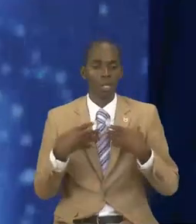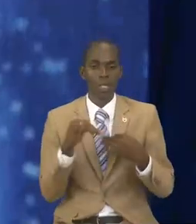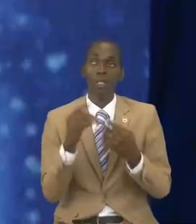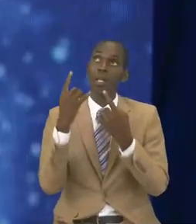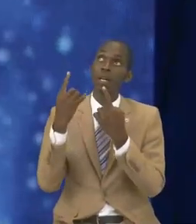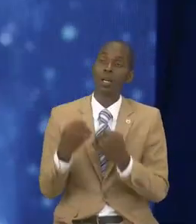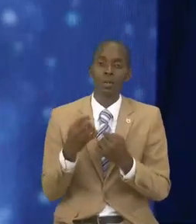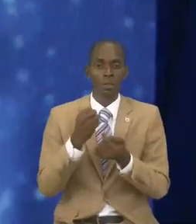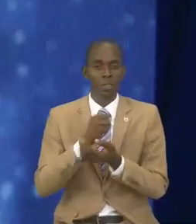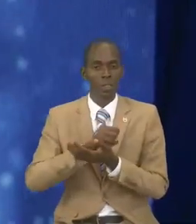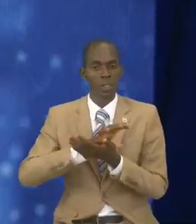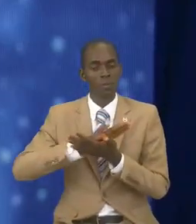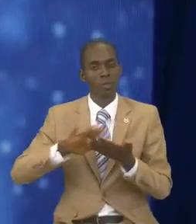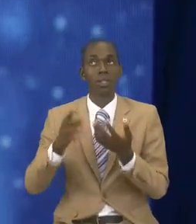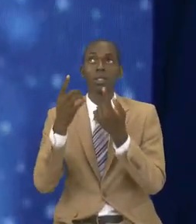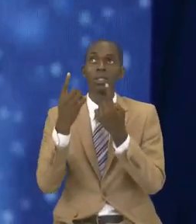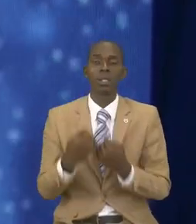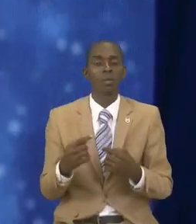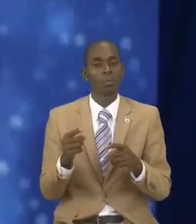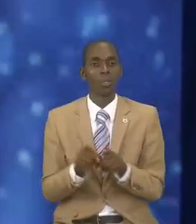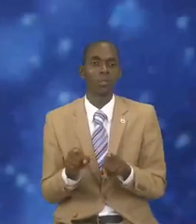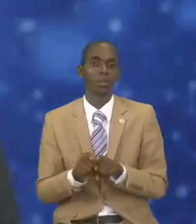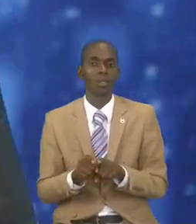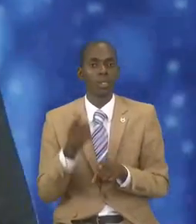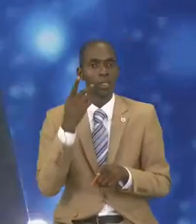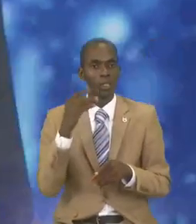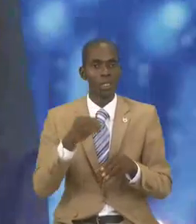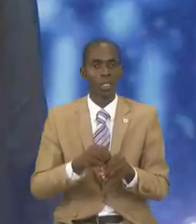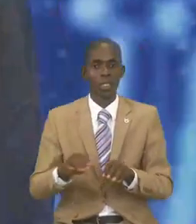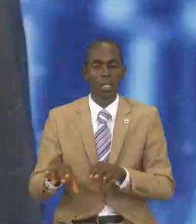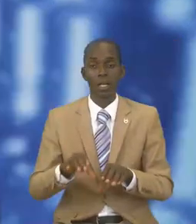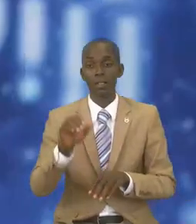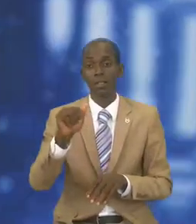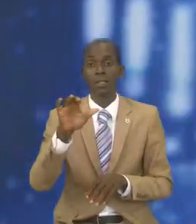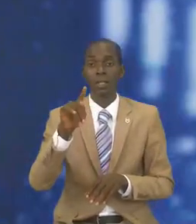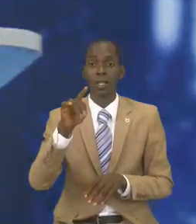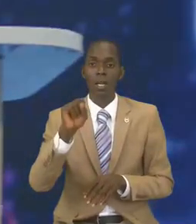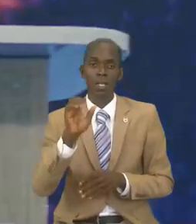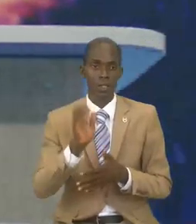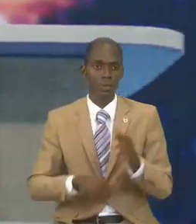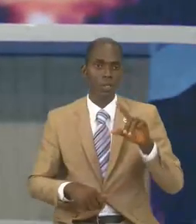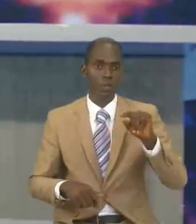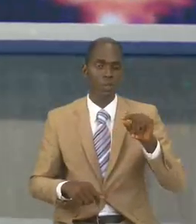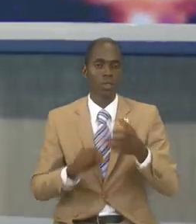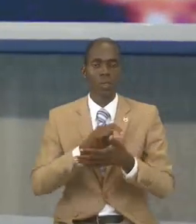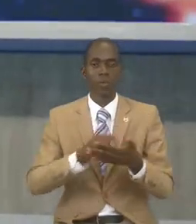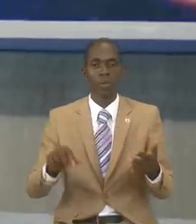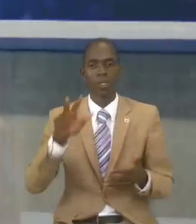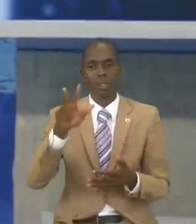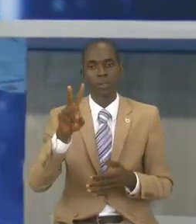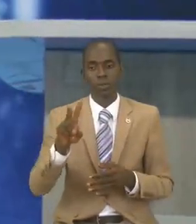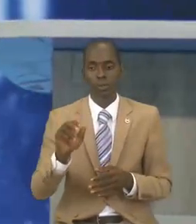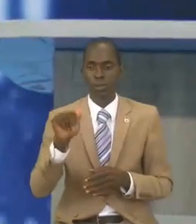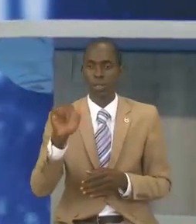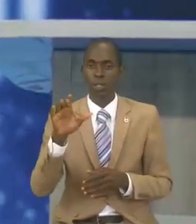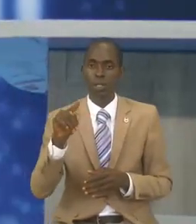guérison vient, que la sanctification viendra également. Voyons Actes des Apôtres, chapitre 20, verset 32. Actes